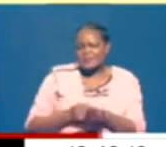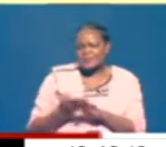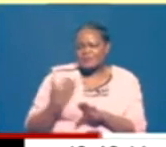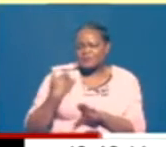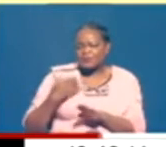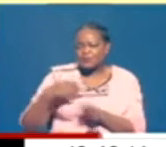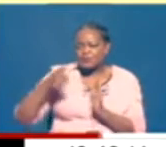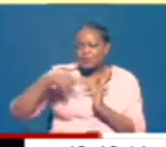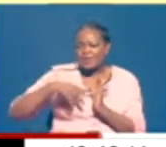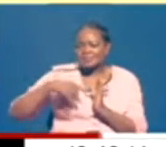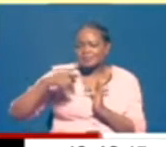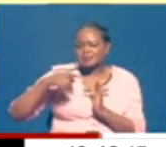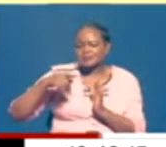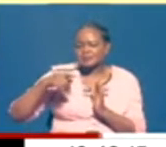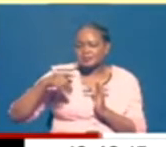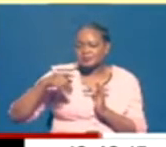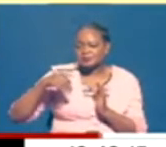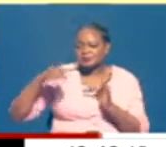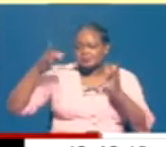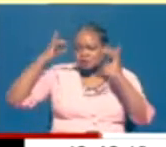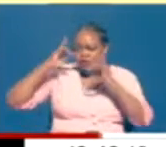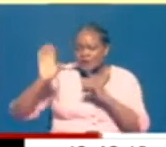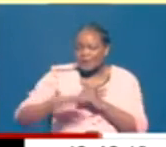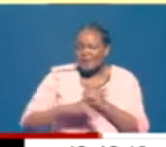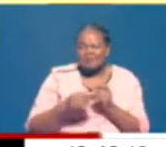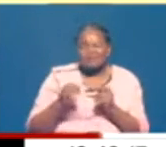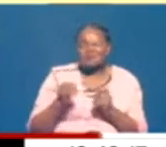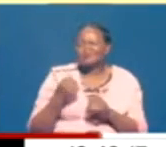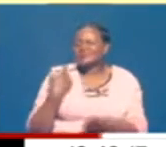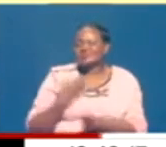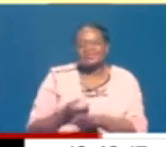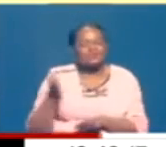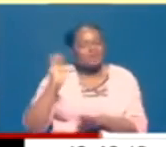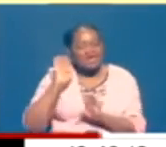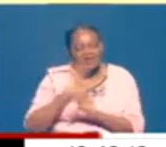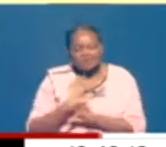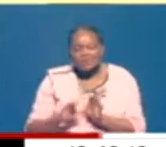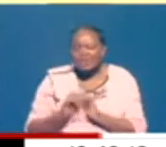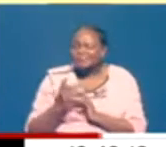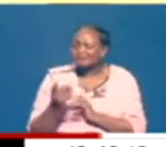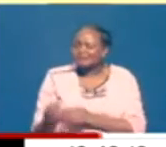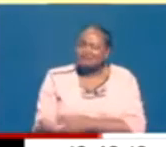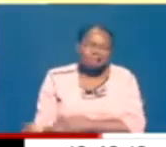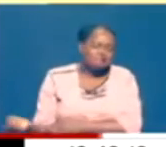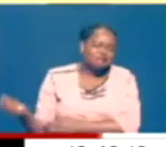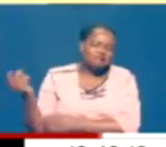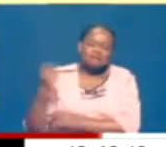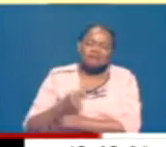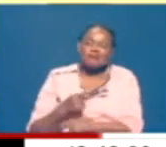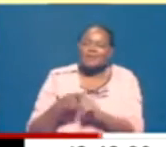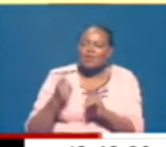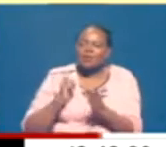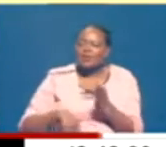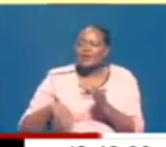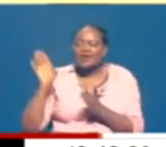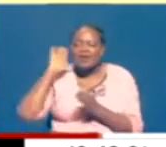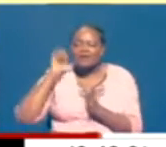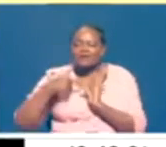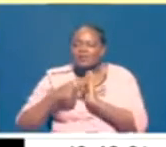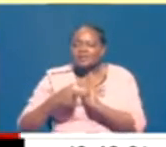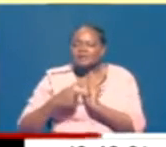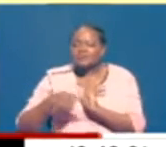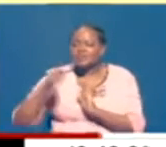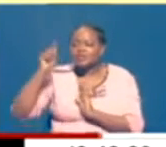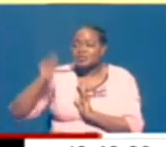zao sikuwa na uwezo wa kusikiza wote kwa sababu ilikuwa siku mzima. No. Lakini wale nilisikia kwa kwa mfano Judge